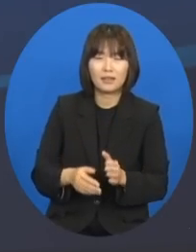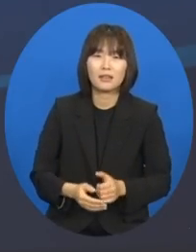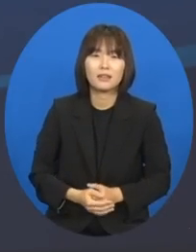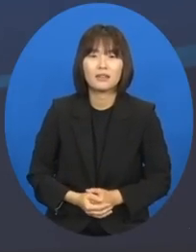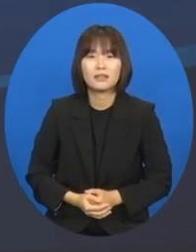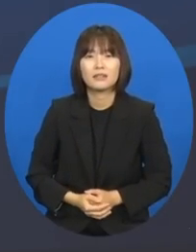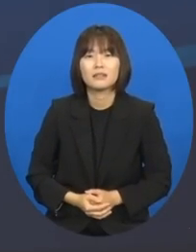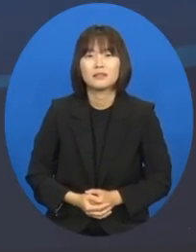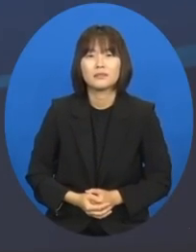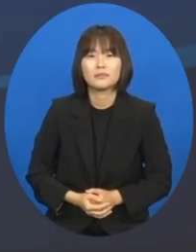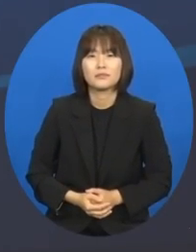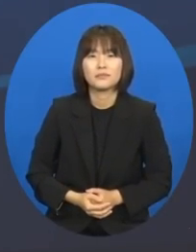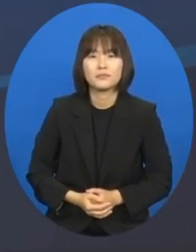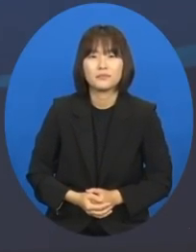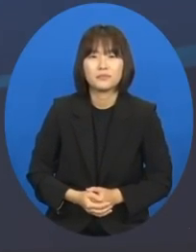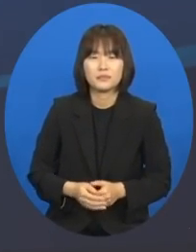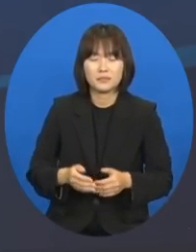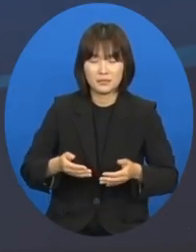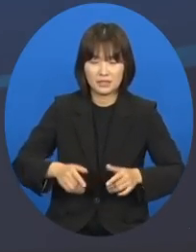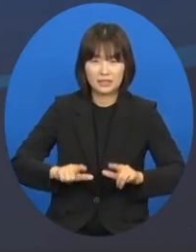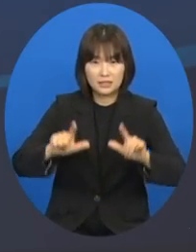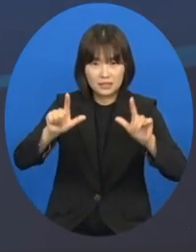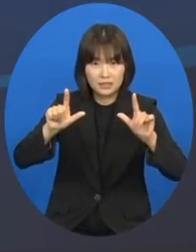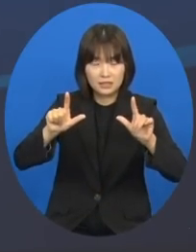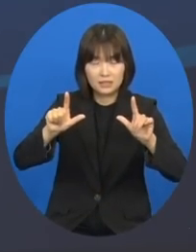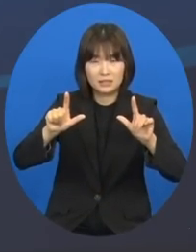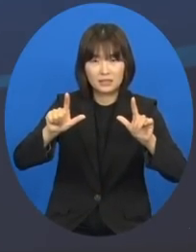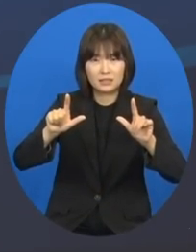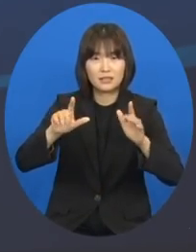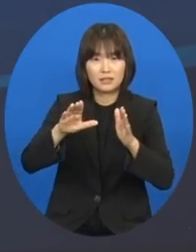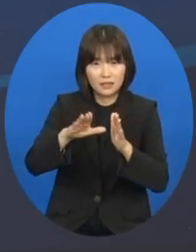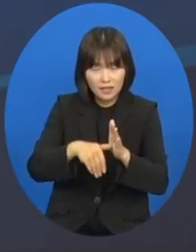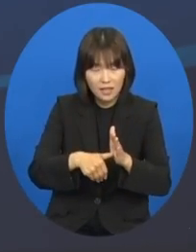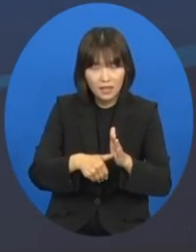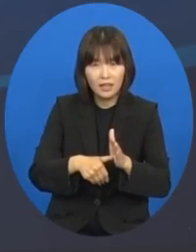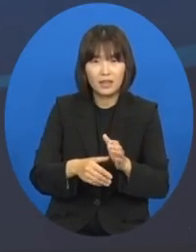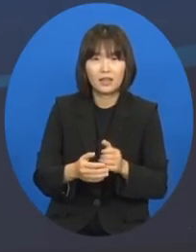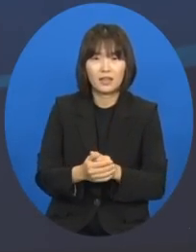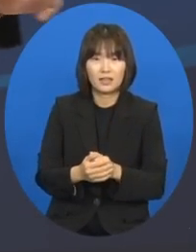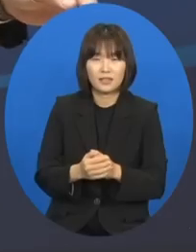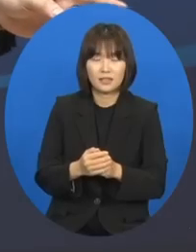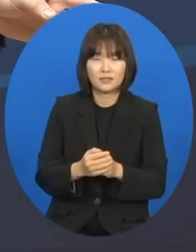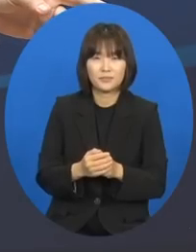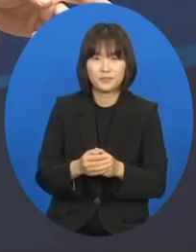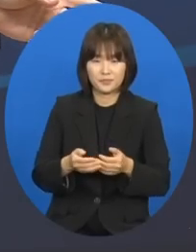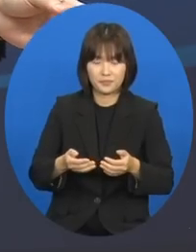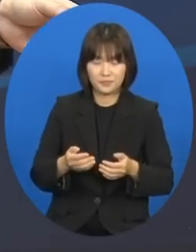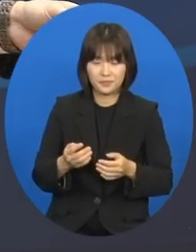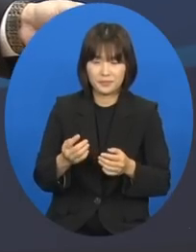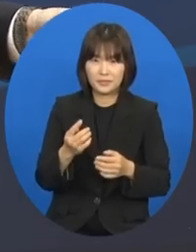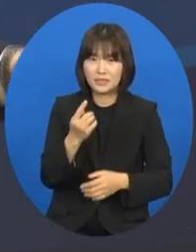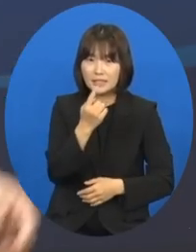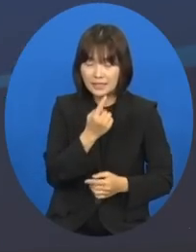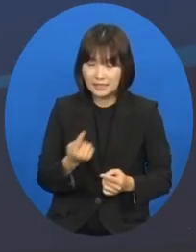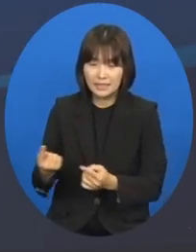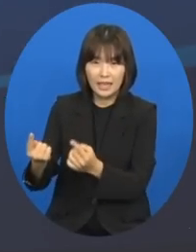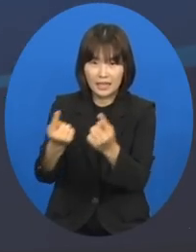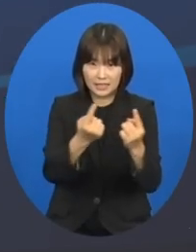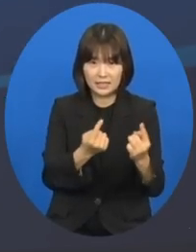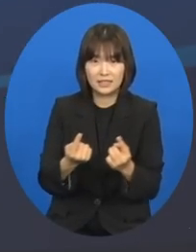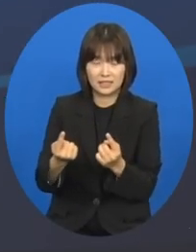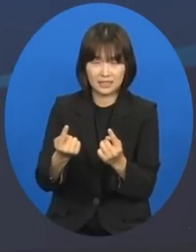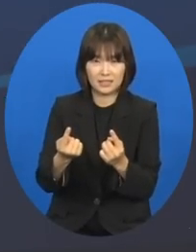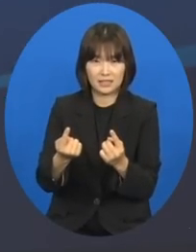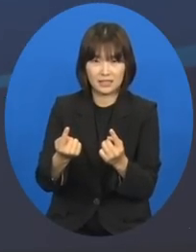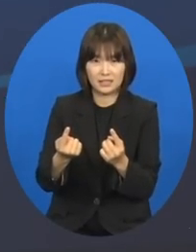1학년 때 생일날 생일 케이크를 식탁에 촛불을 붙여 놓고 큰아들은 거실에 소파에 앉아